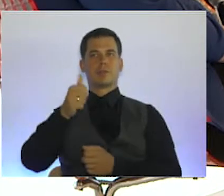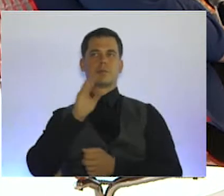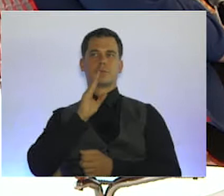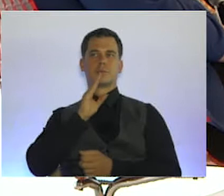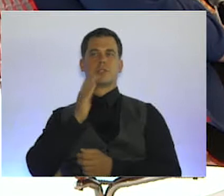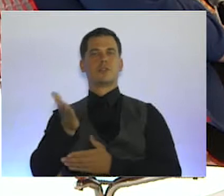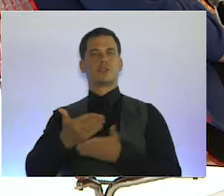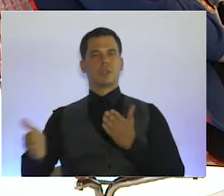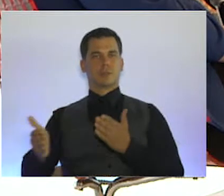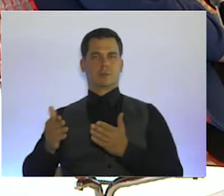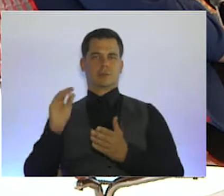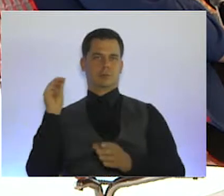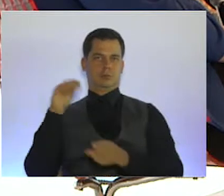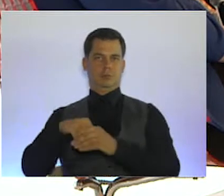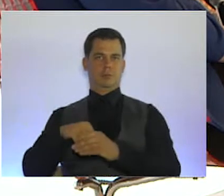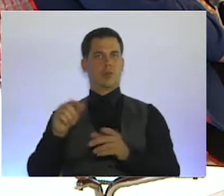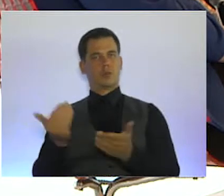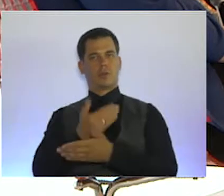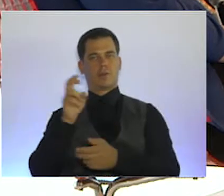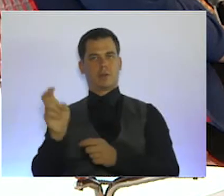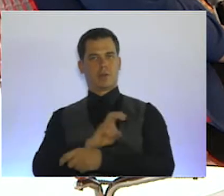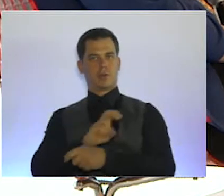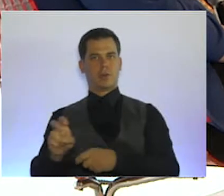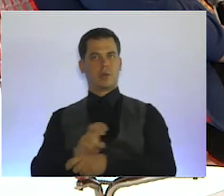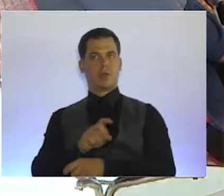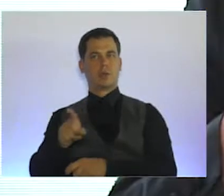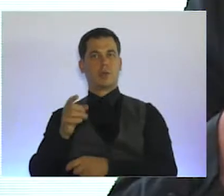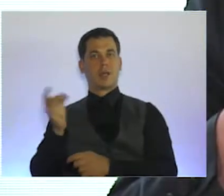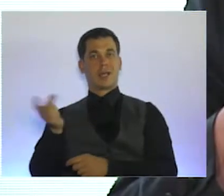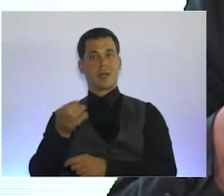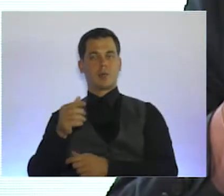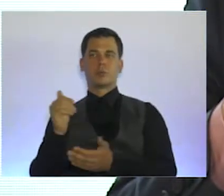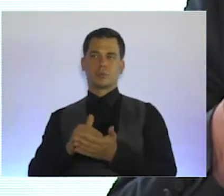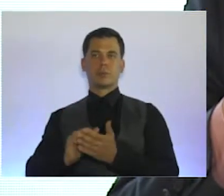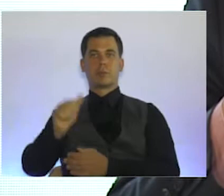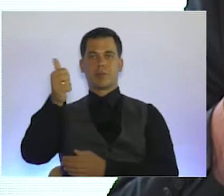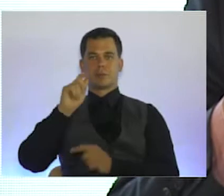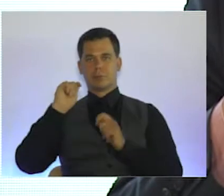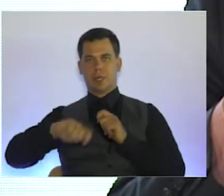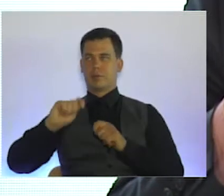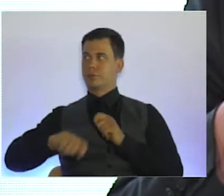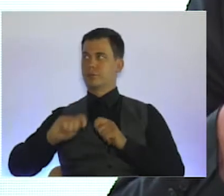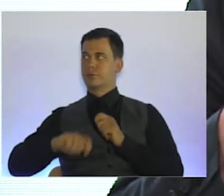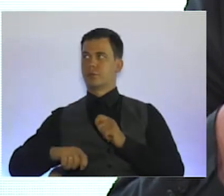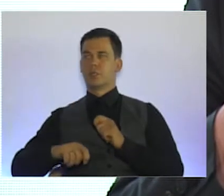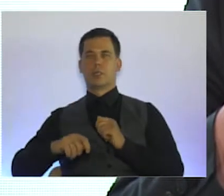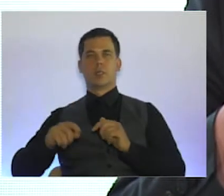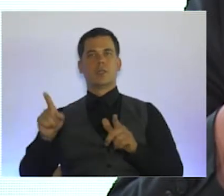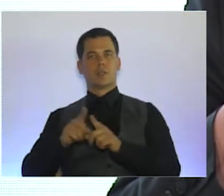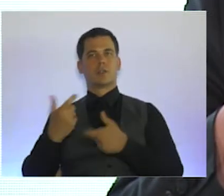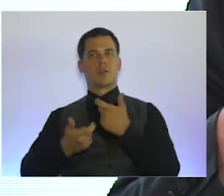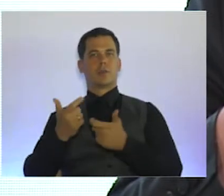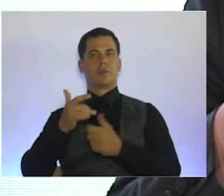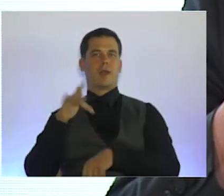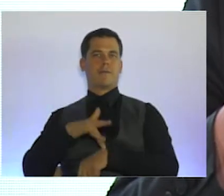elementów, które tam są używane, a także nowych technologii, żeby te gry były po prostu sprawdzone, przystosowane do wymogów i żeby dawały jakby efekt